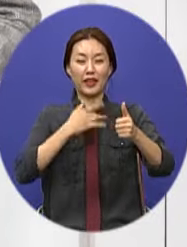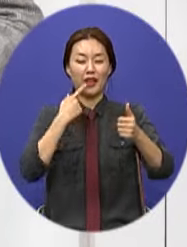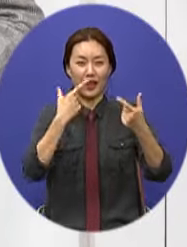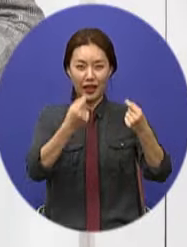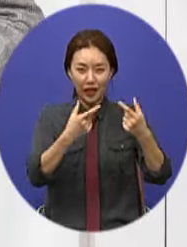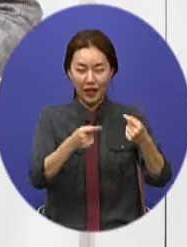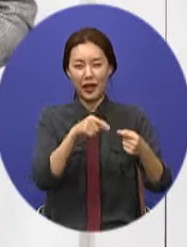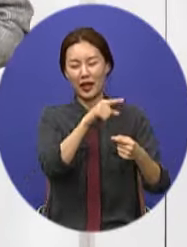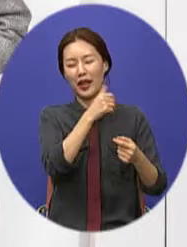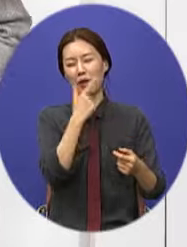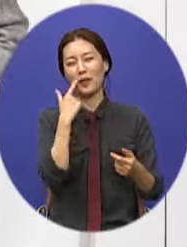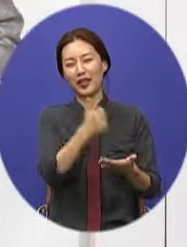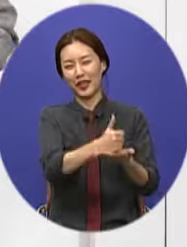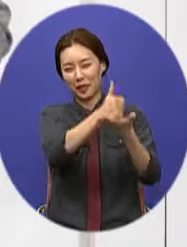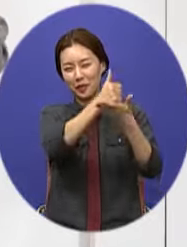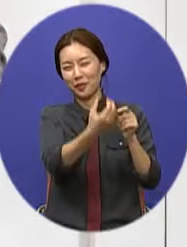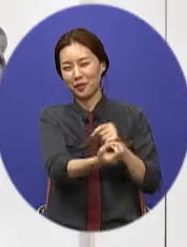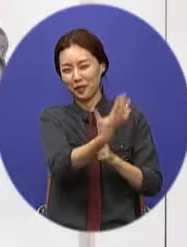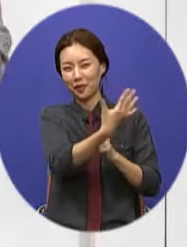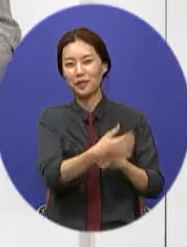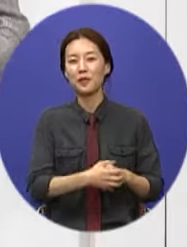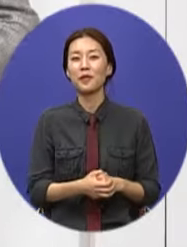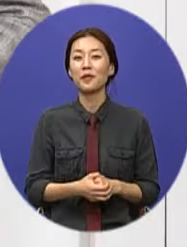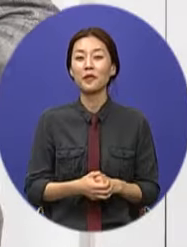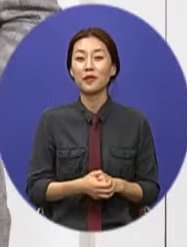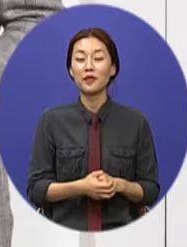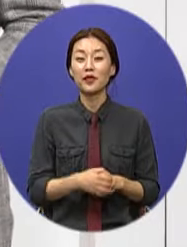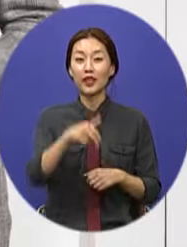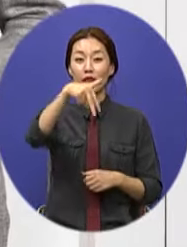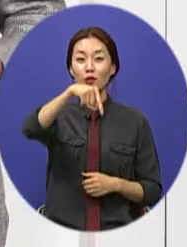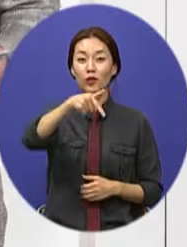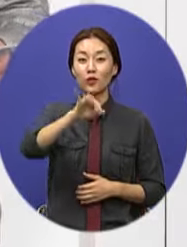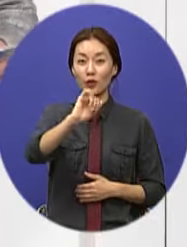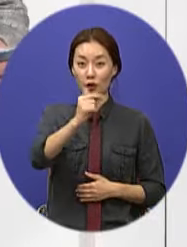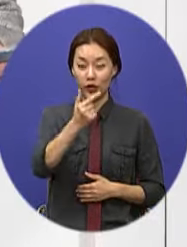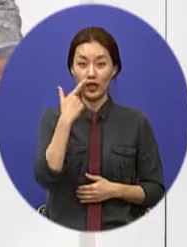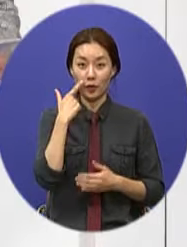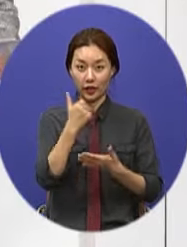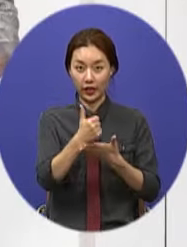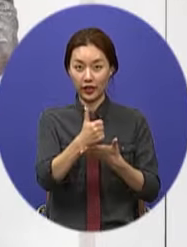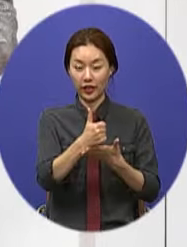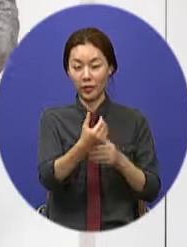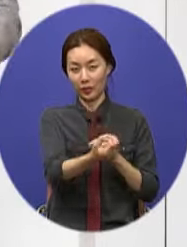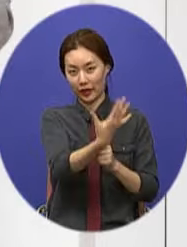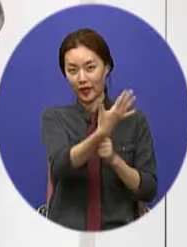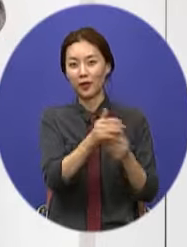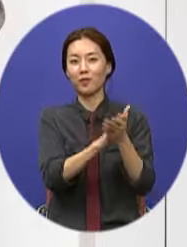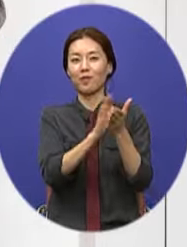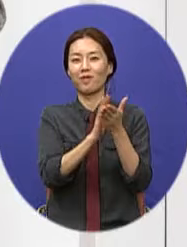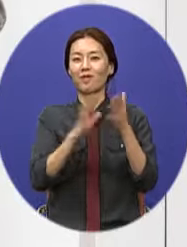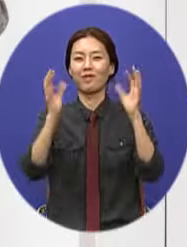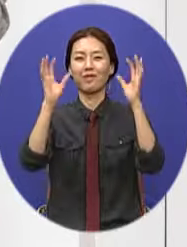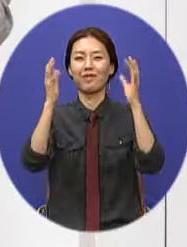우리 아버님이죠. 그 아버님이, 주장인 아버님이 진짜 승리입니다.